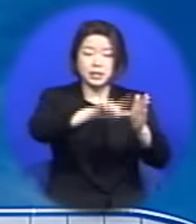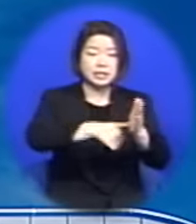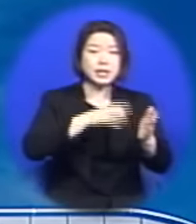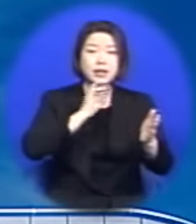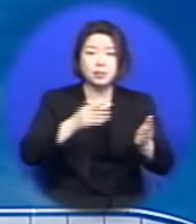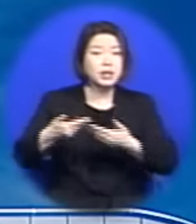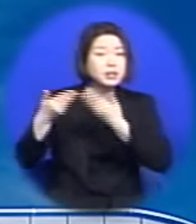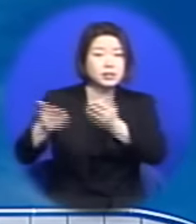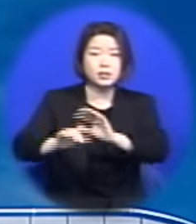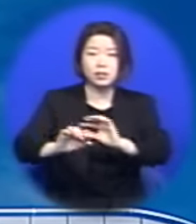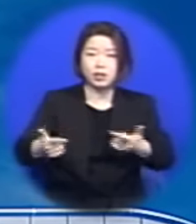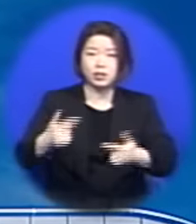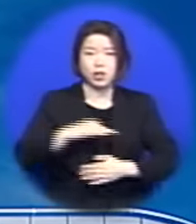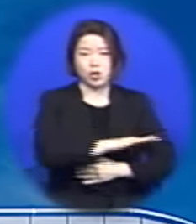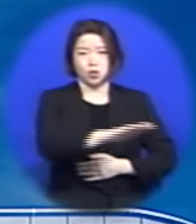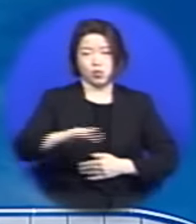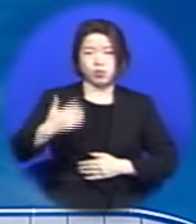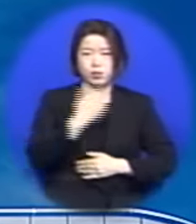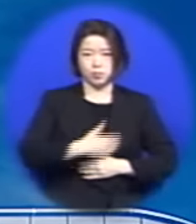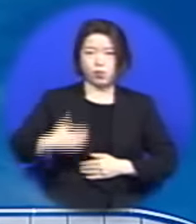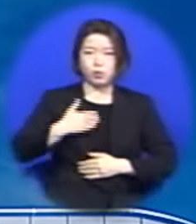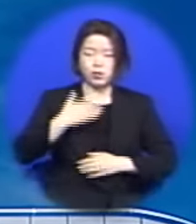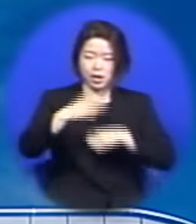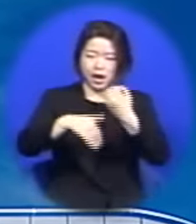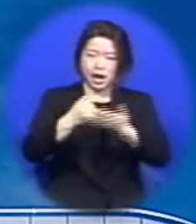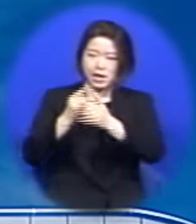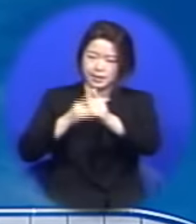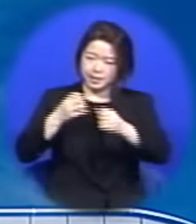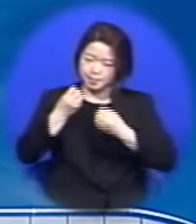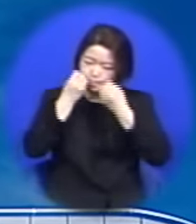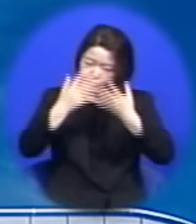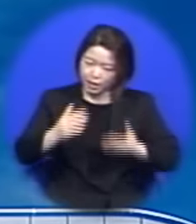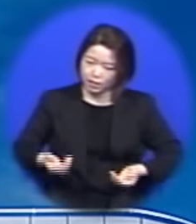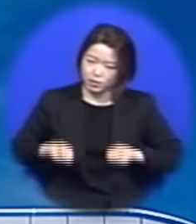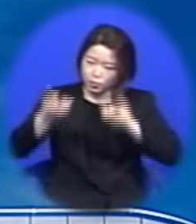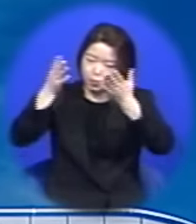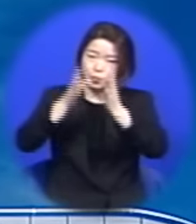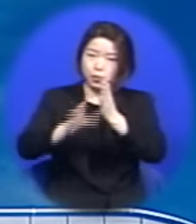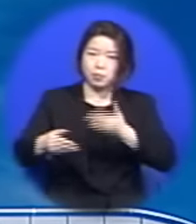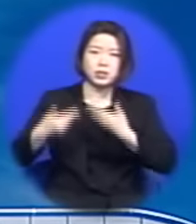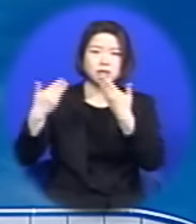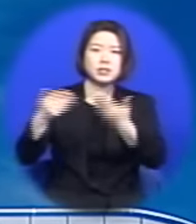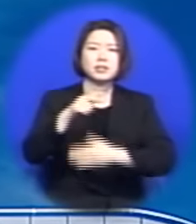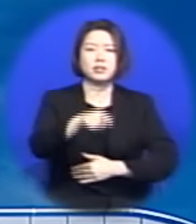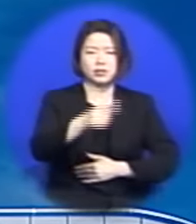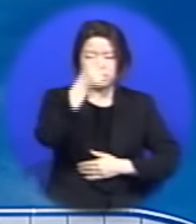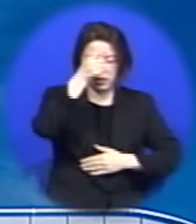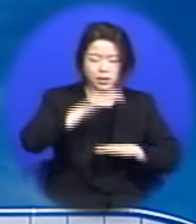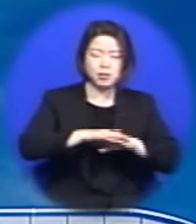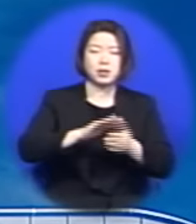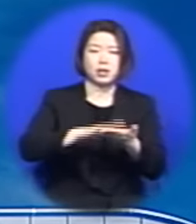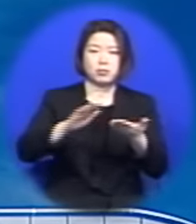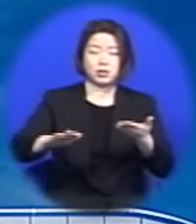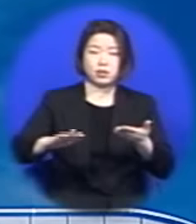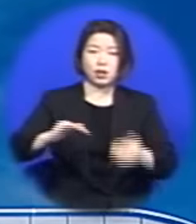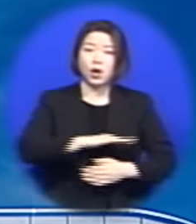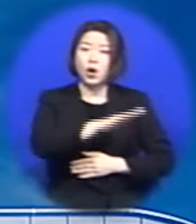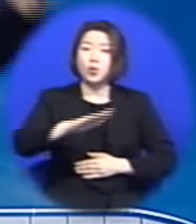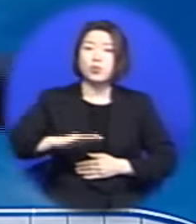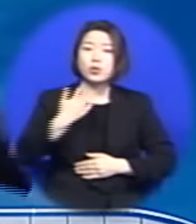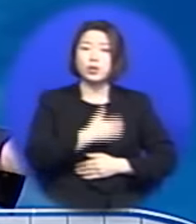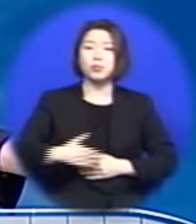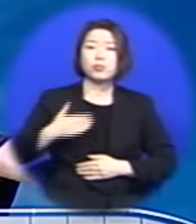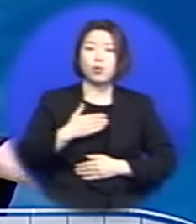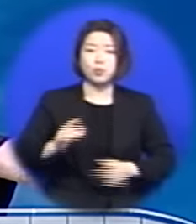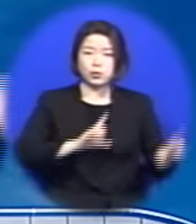거 아닙니다 우리 몸을 하나님께 산제물로 드리는 것이 예배입니다 그 말은 우리 몸으로 살아가는